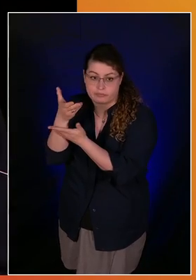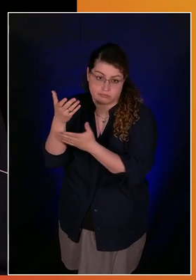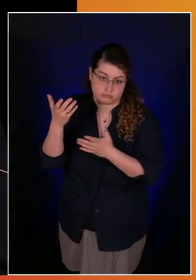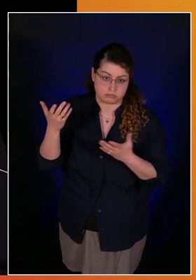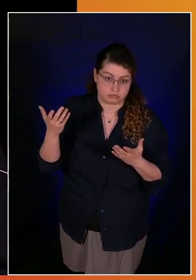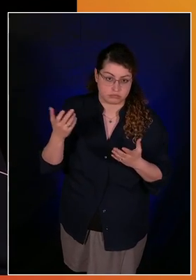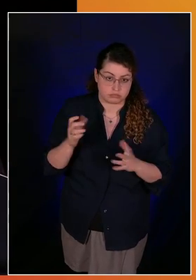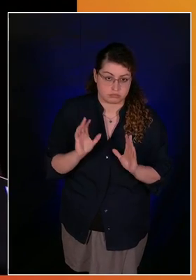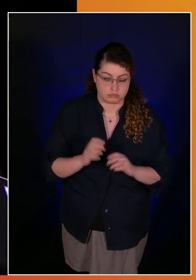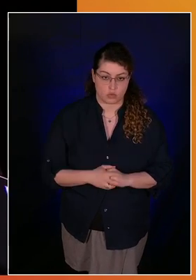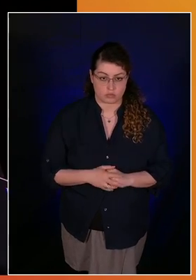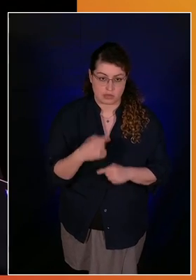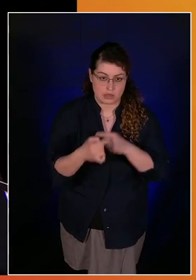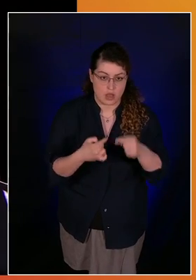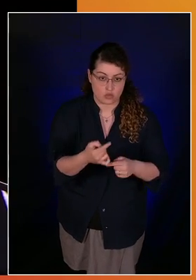l'instant